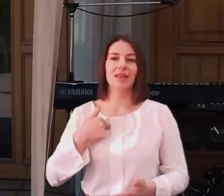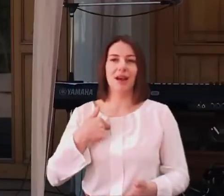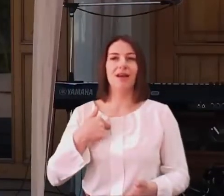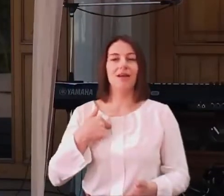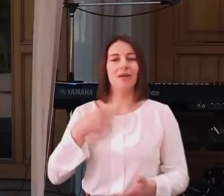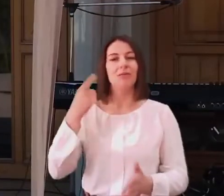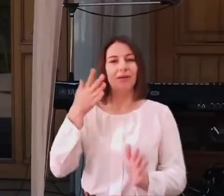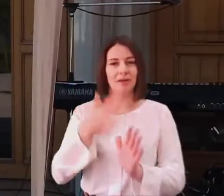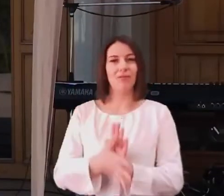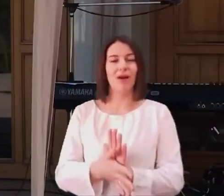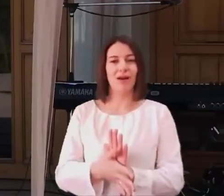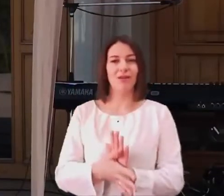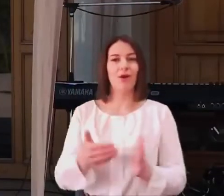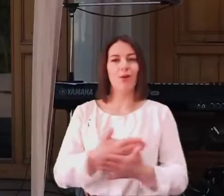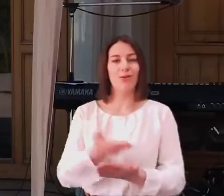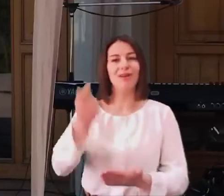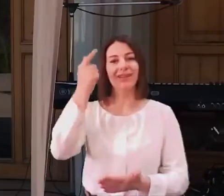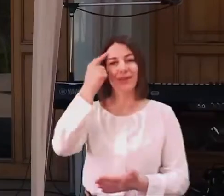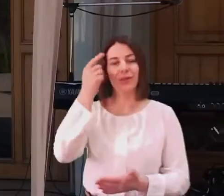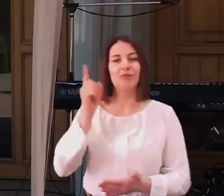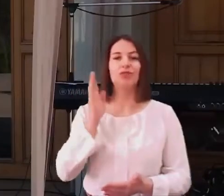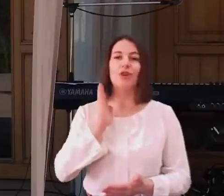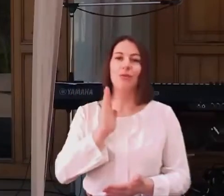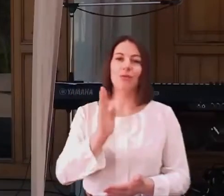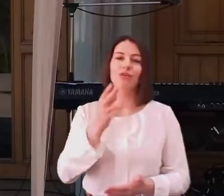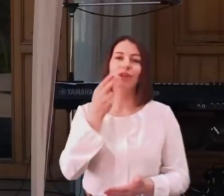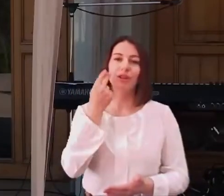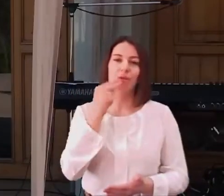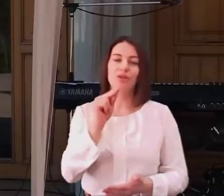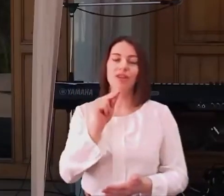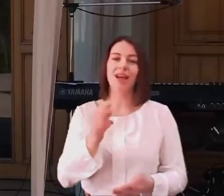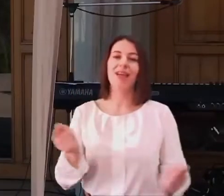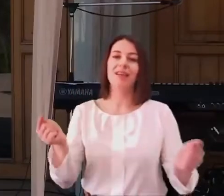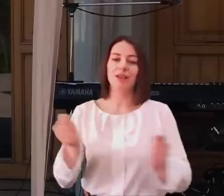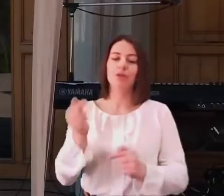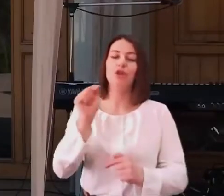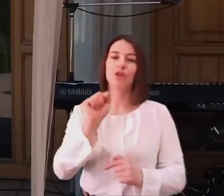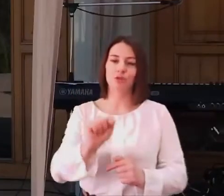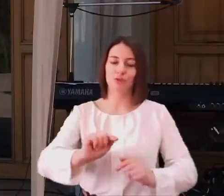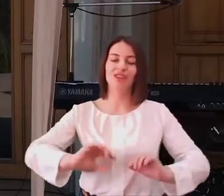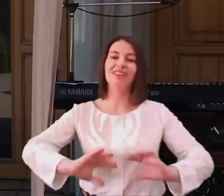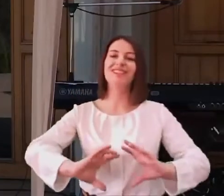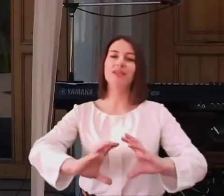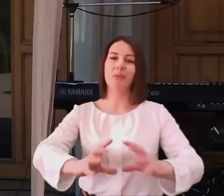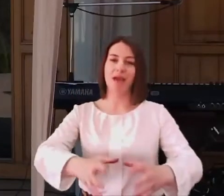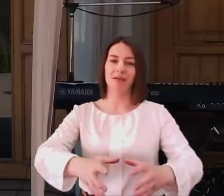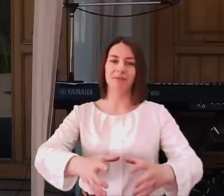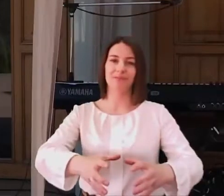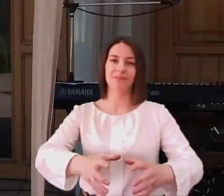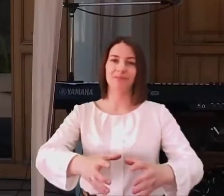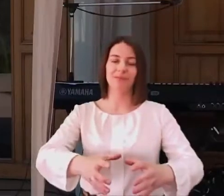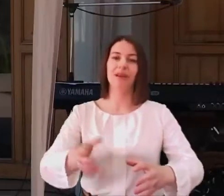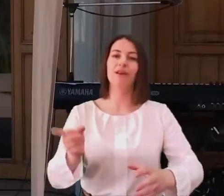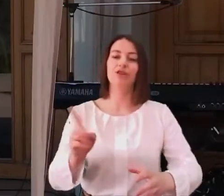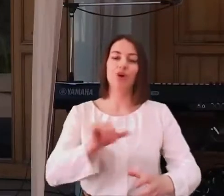том, что мы думаем, что будет лучше именно в земном контексте. В том, что происходит у